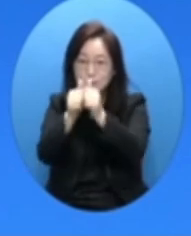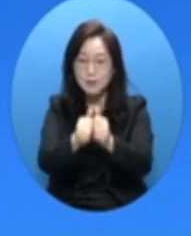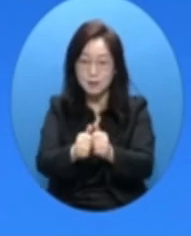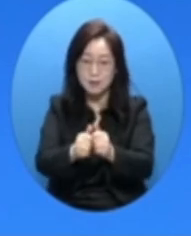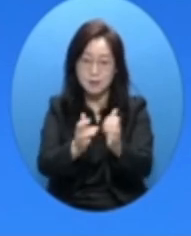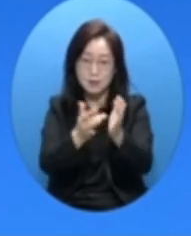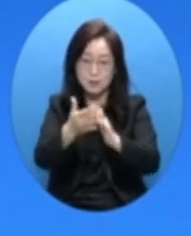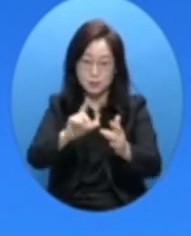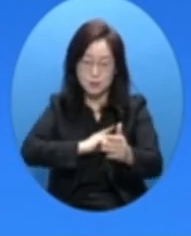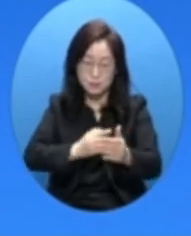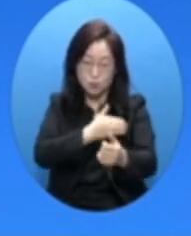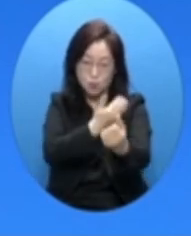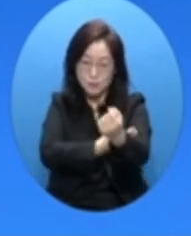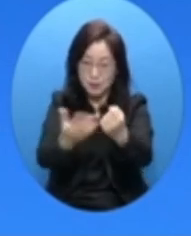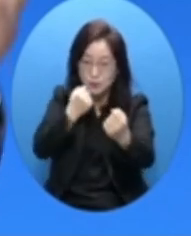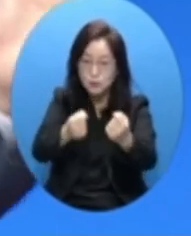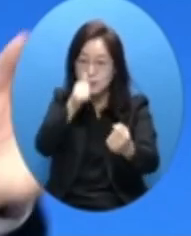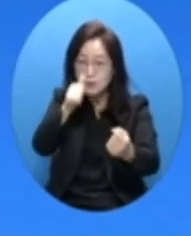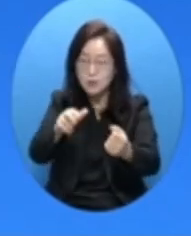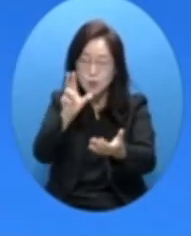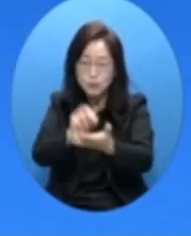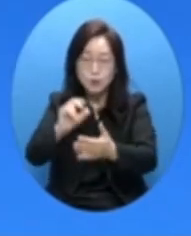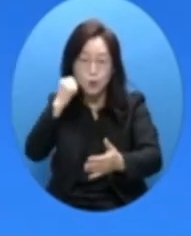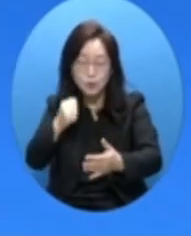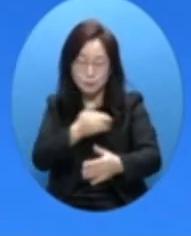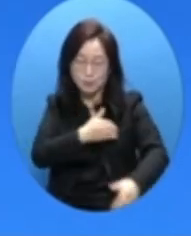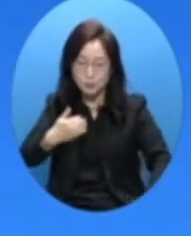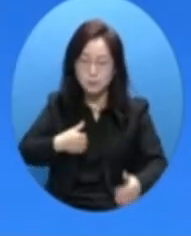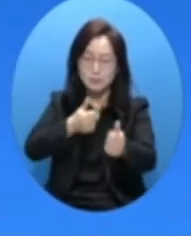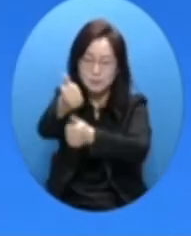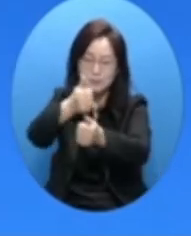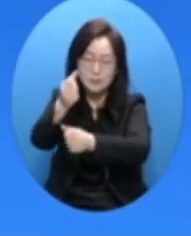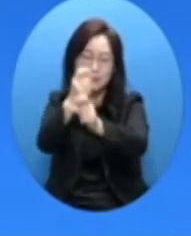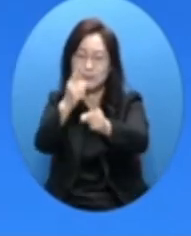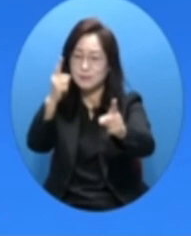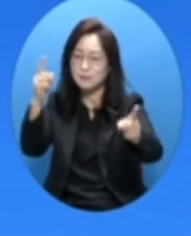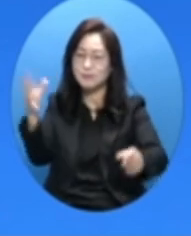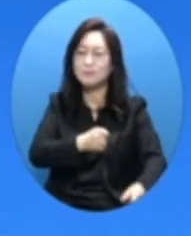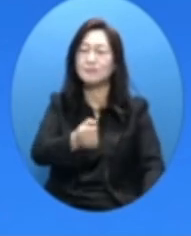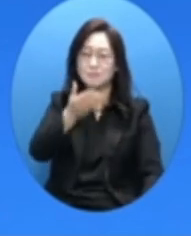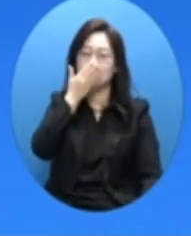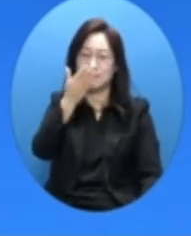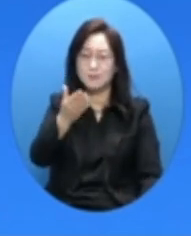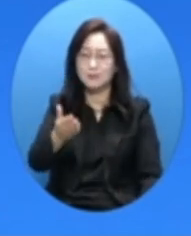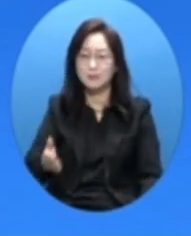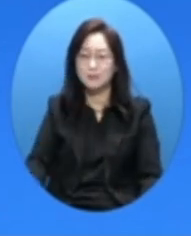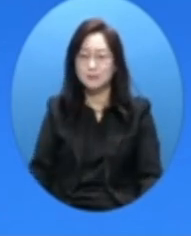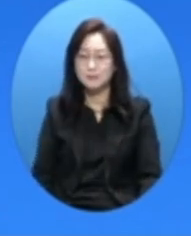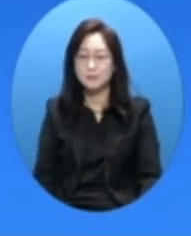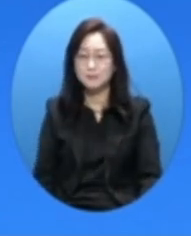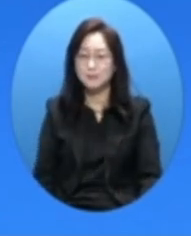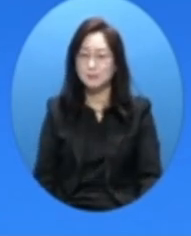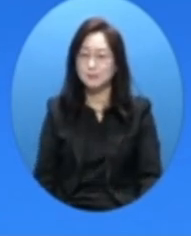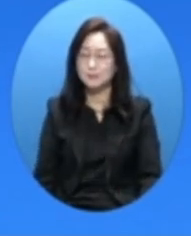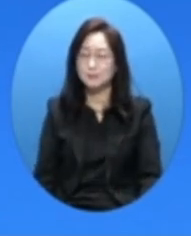권세만 있으면 우리는 어떤 문제도 어려움도 넉넉히고 승리의 삶을 살아갈 수가 있게 되는 것입니다